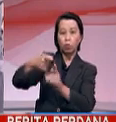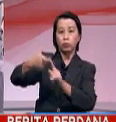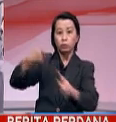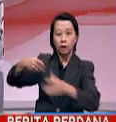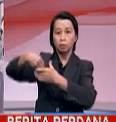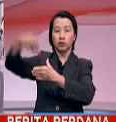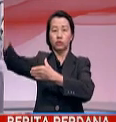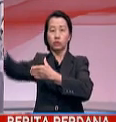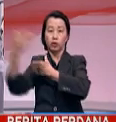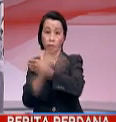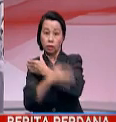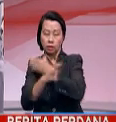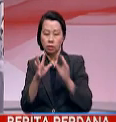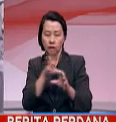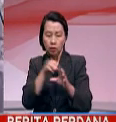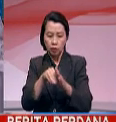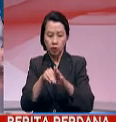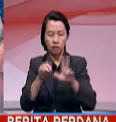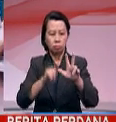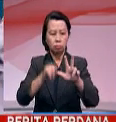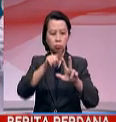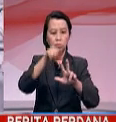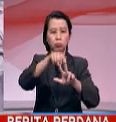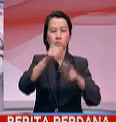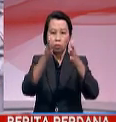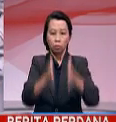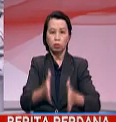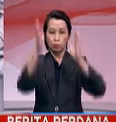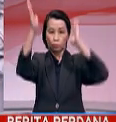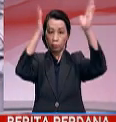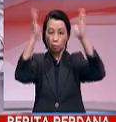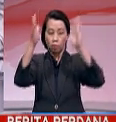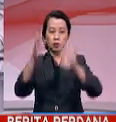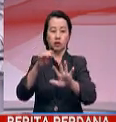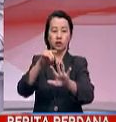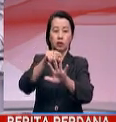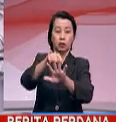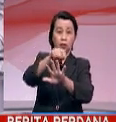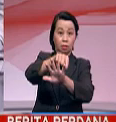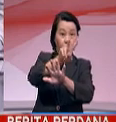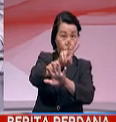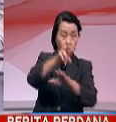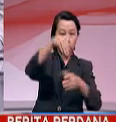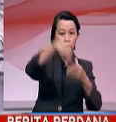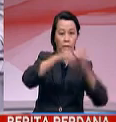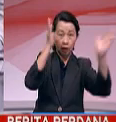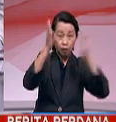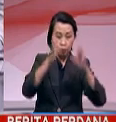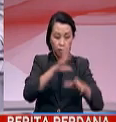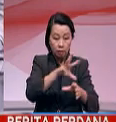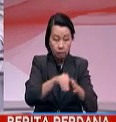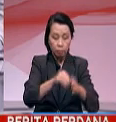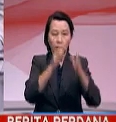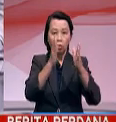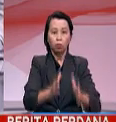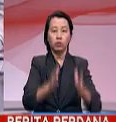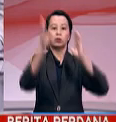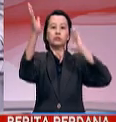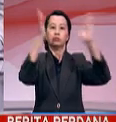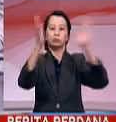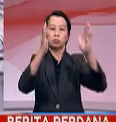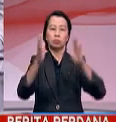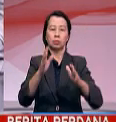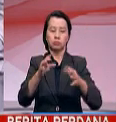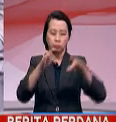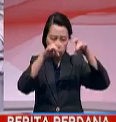dari luar negara yang melibatkan warga tempatan. Manakala 2 kes jangkitan dalam negara yang juga melibatkan warga tempatan, iaitu